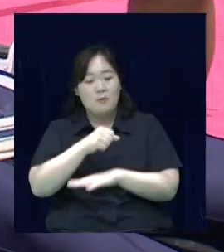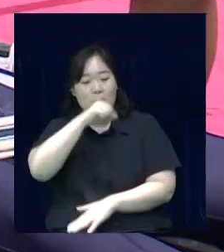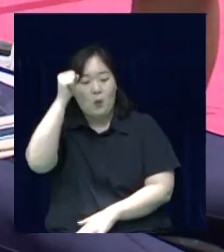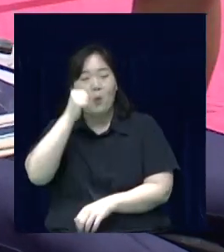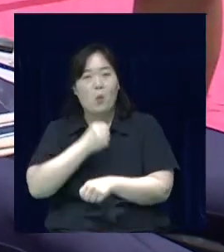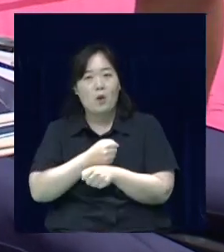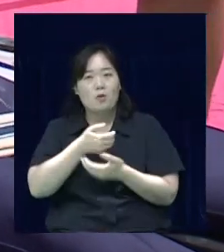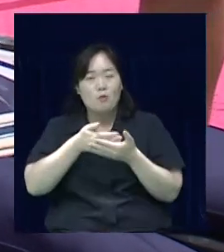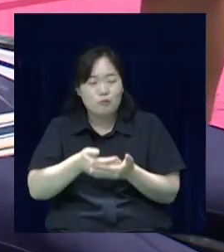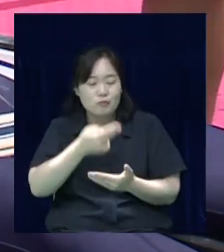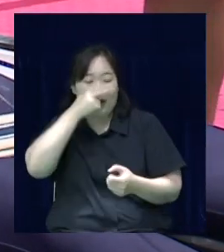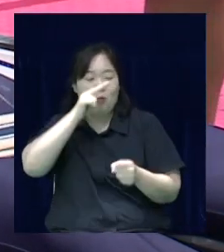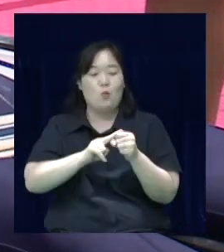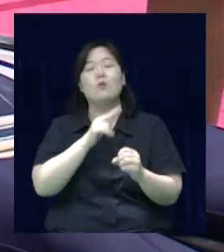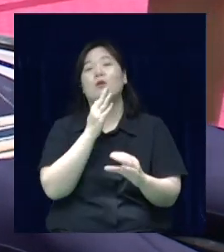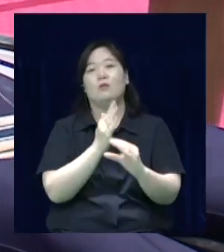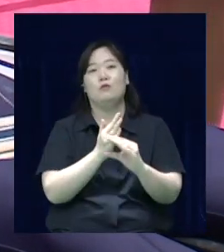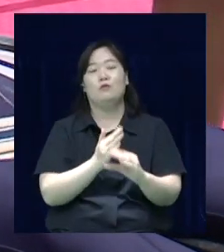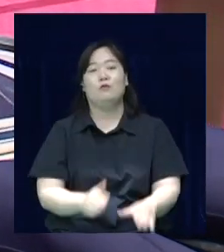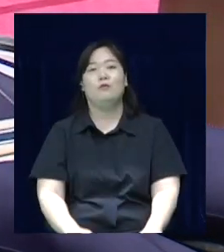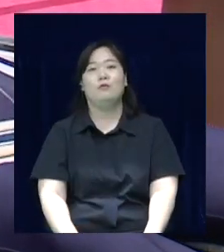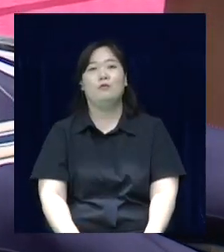보는 박정훈 선수고요.